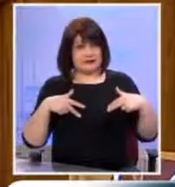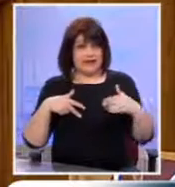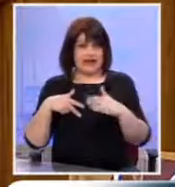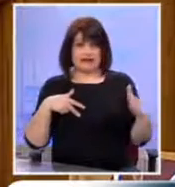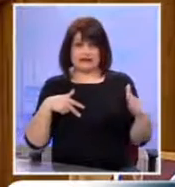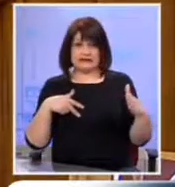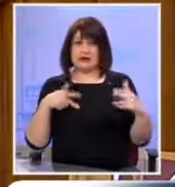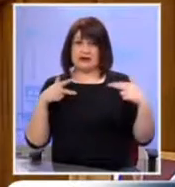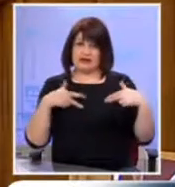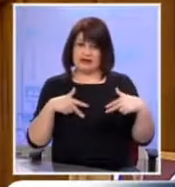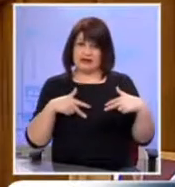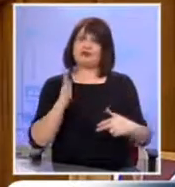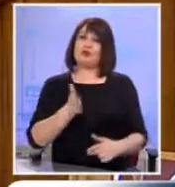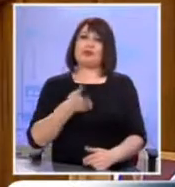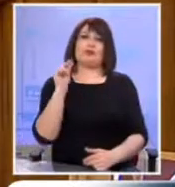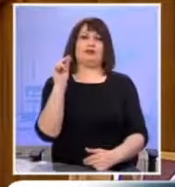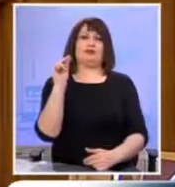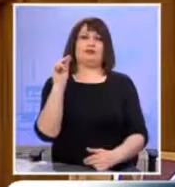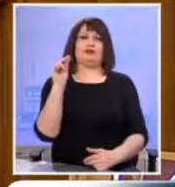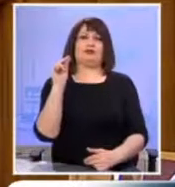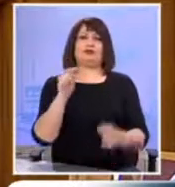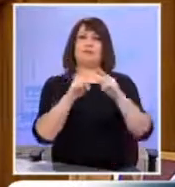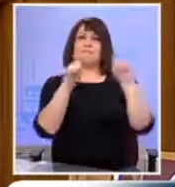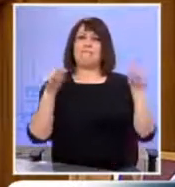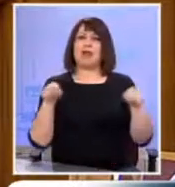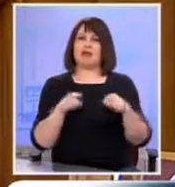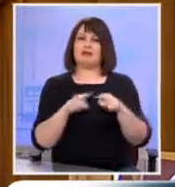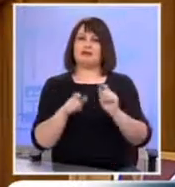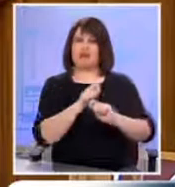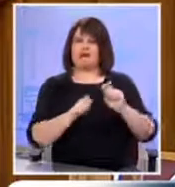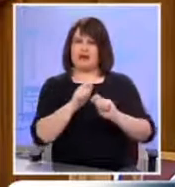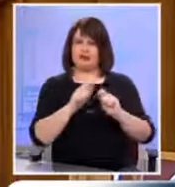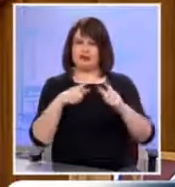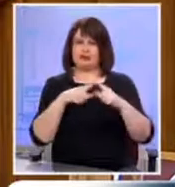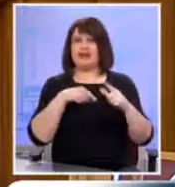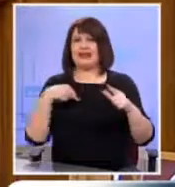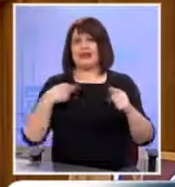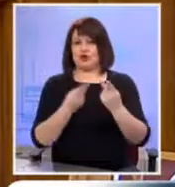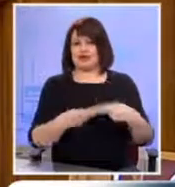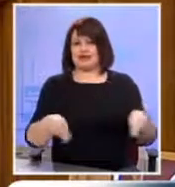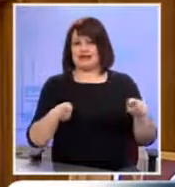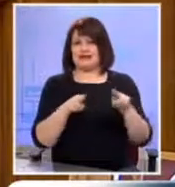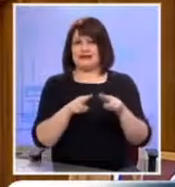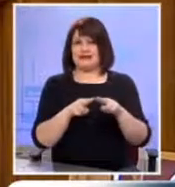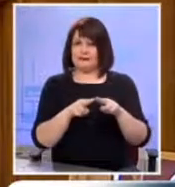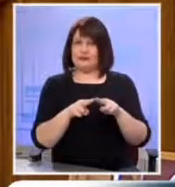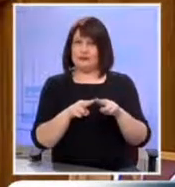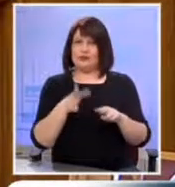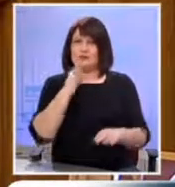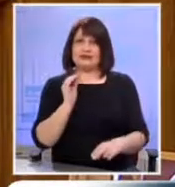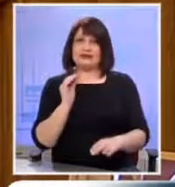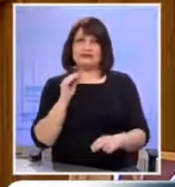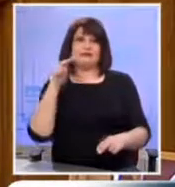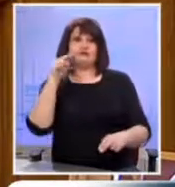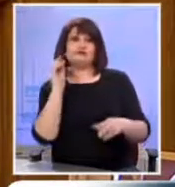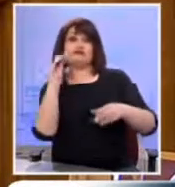αριστεράς μπορεί να δεσμευθεί ότι το πλαίσιο που θα διαμορφώσει το επόμενο Διοικητικό Συμβούλιο θα αποτρέπει τις άνωθεν